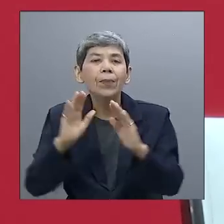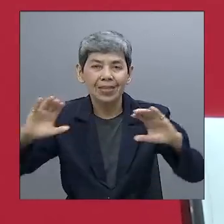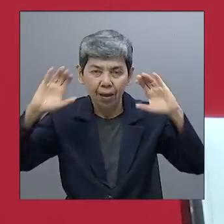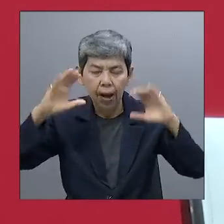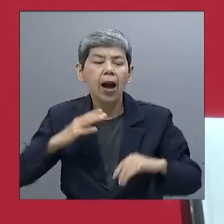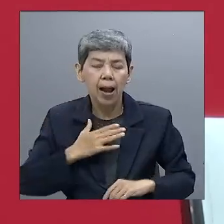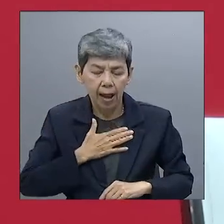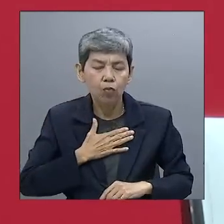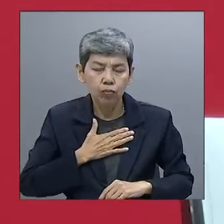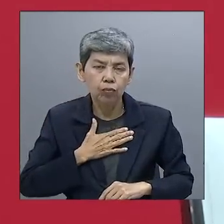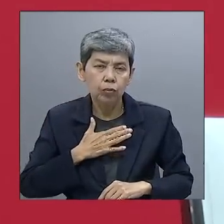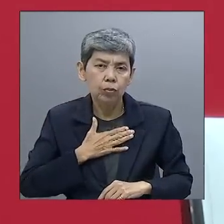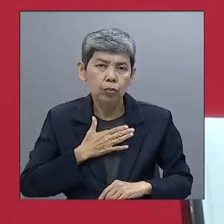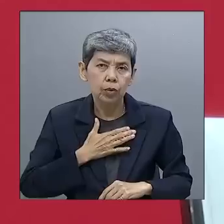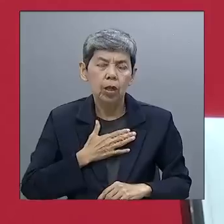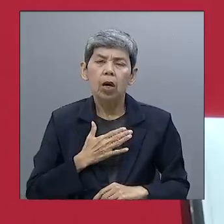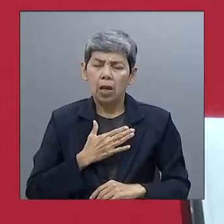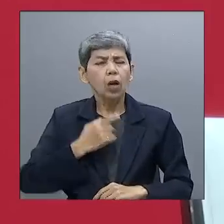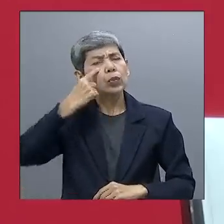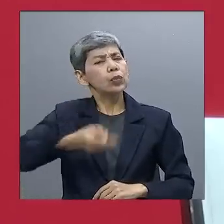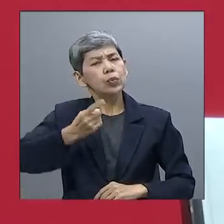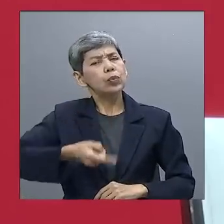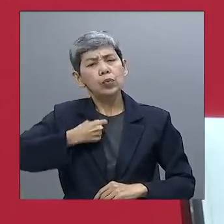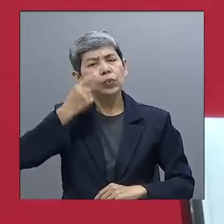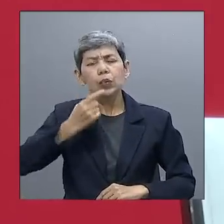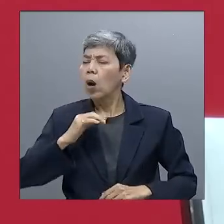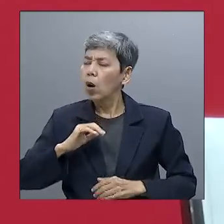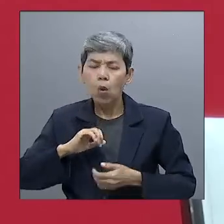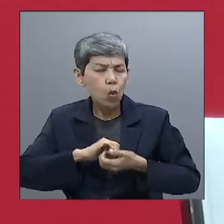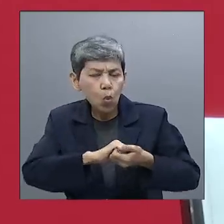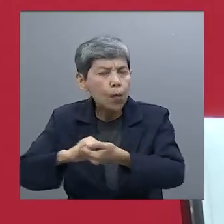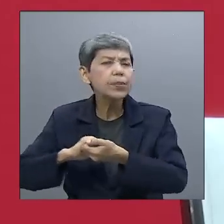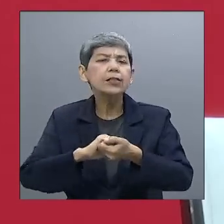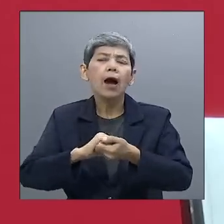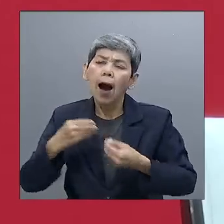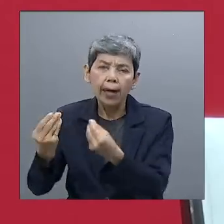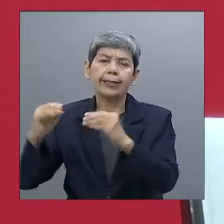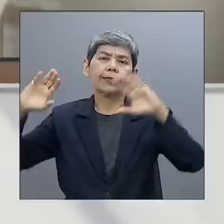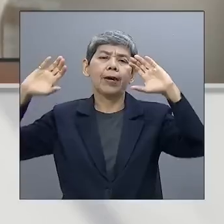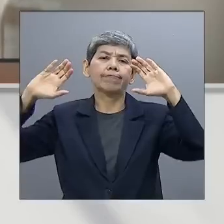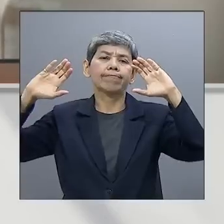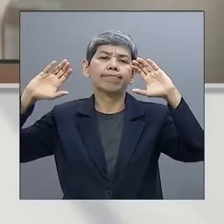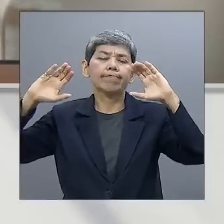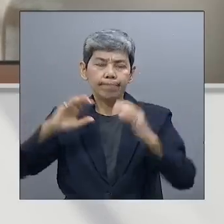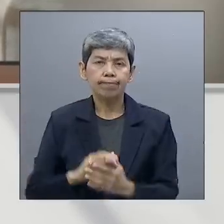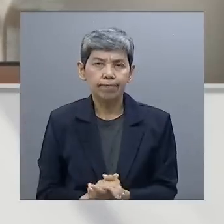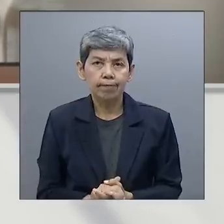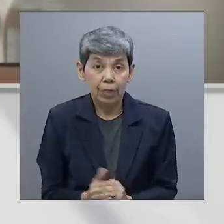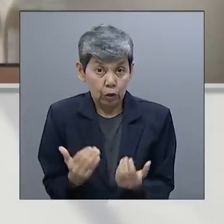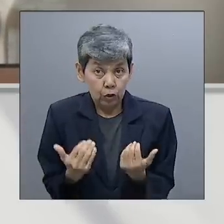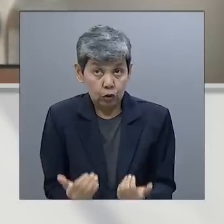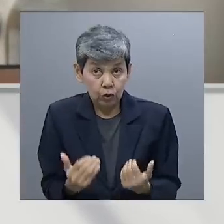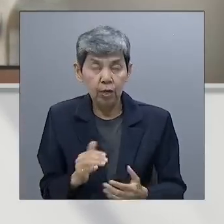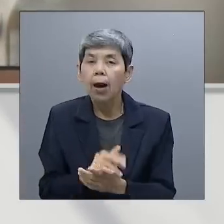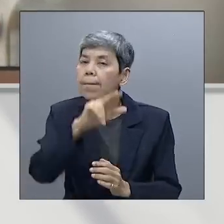นยันว่าเรายังมีความมุ่งมั่นที่จะร่วมจัดตั้งรัฐบาลนะครับ ถึงเวลานี้นะคะ